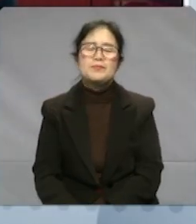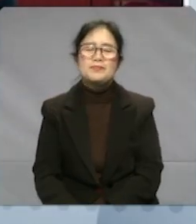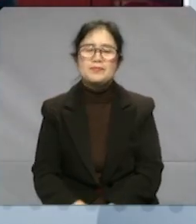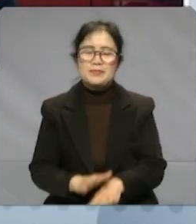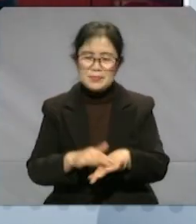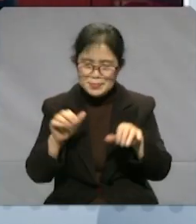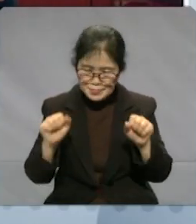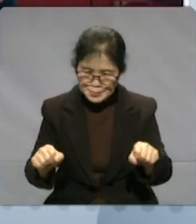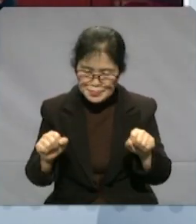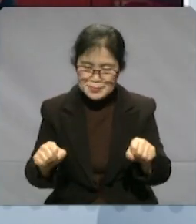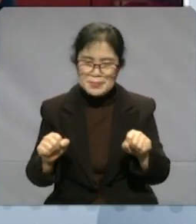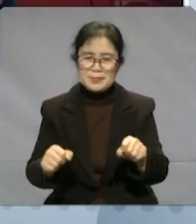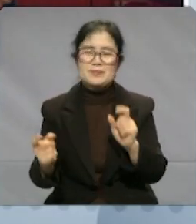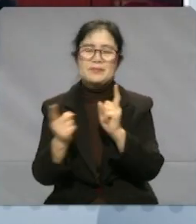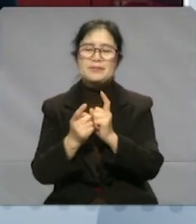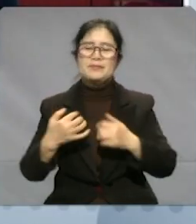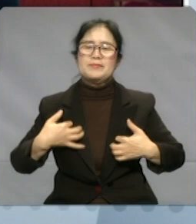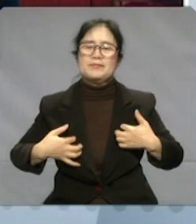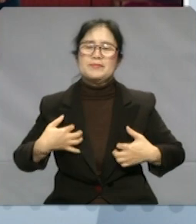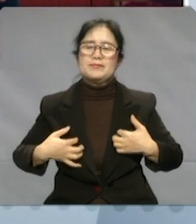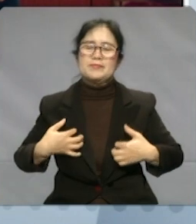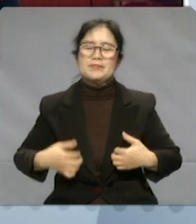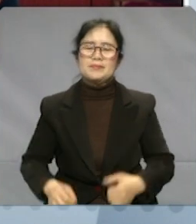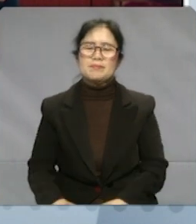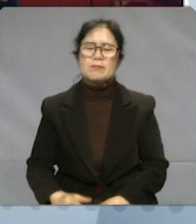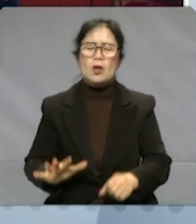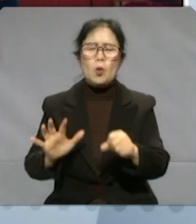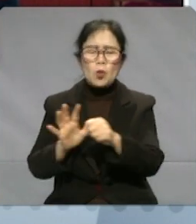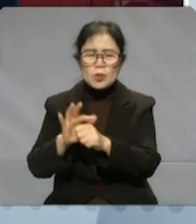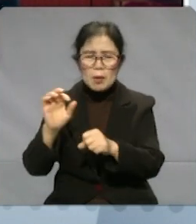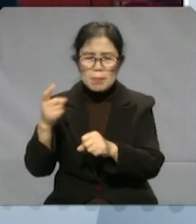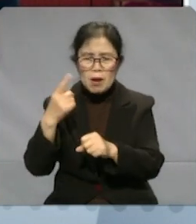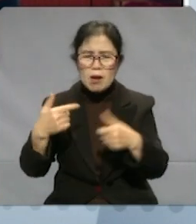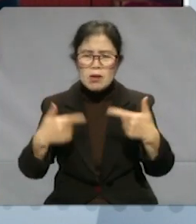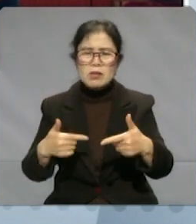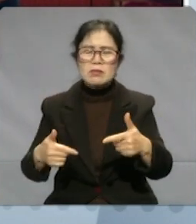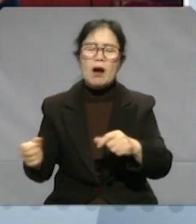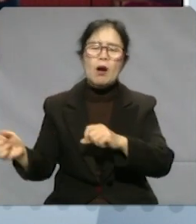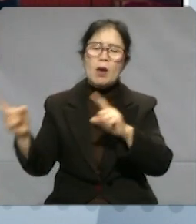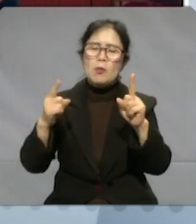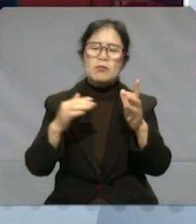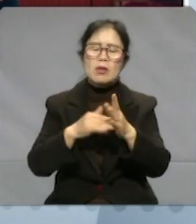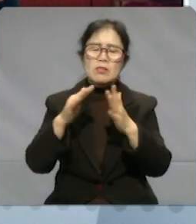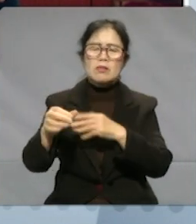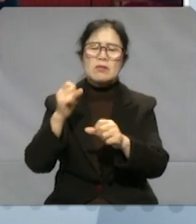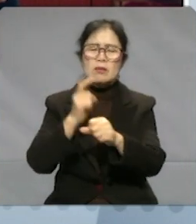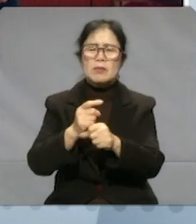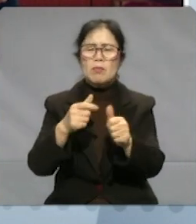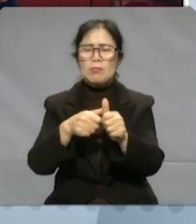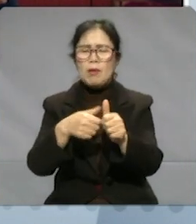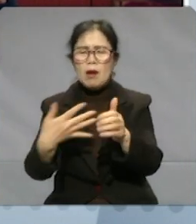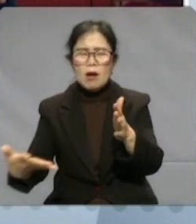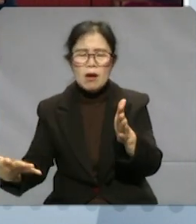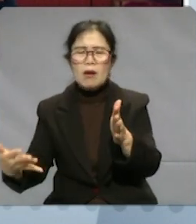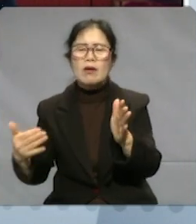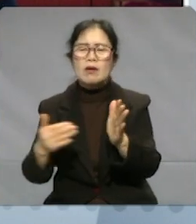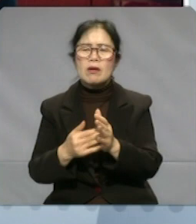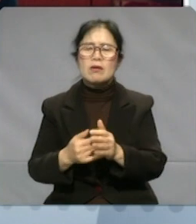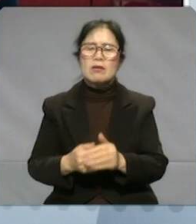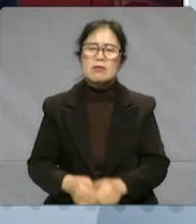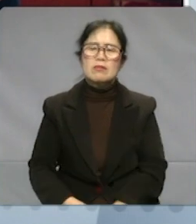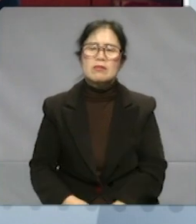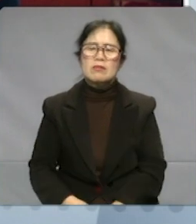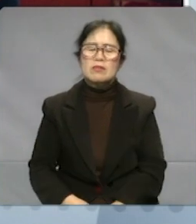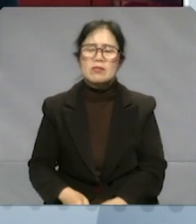네, 안녕하세요. 반갑습니다. 네, 코로나19 일상 회복된 지 시일이 꽤 지났습니다.